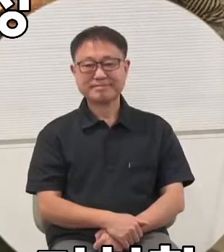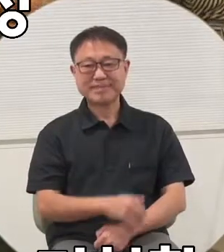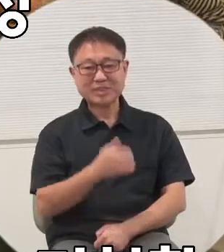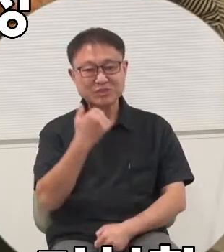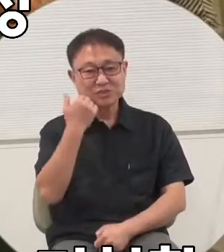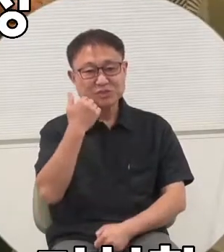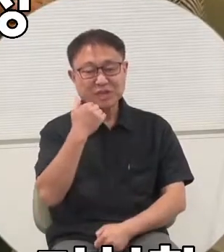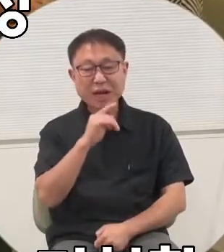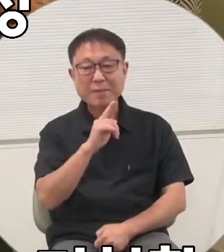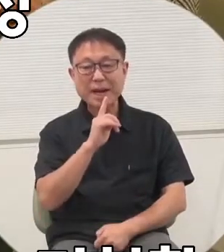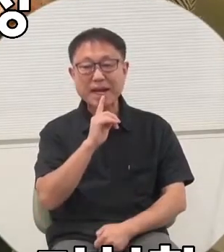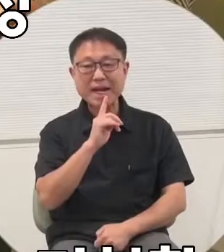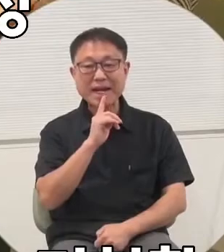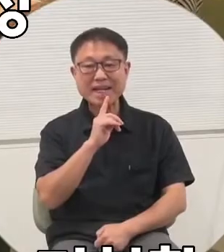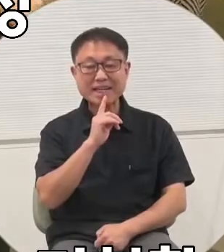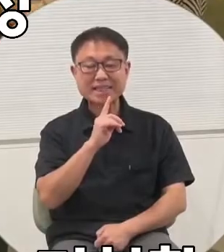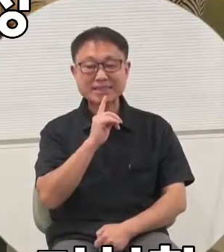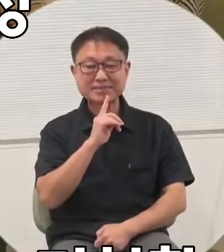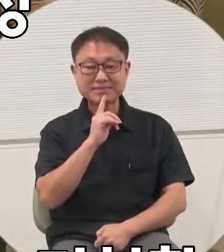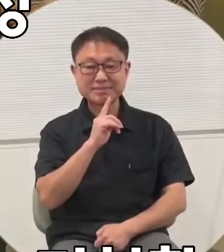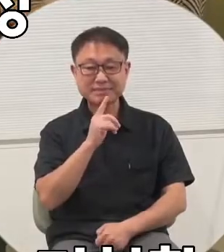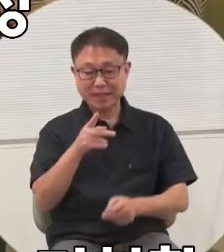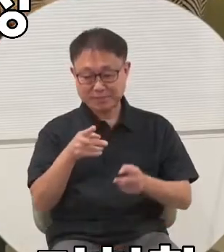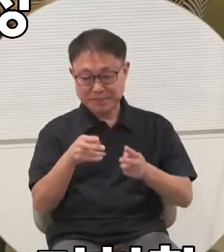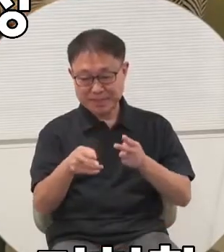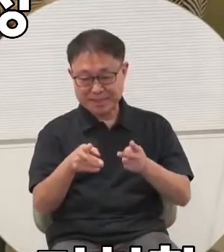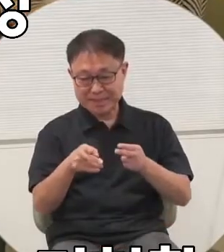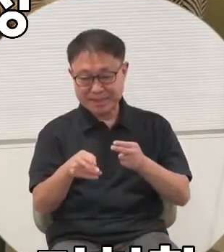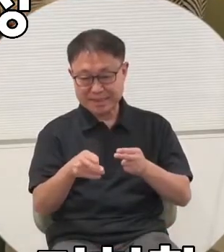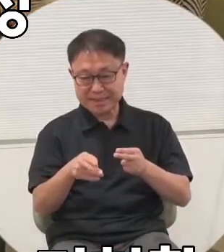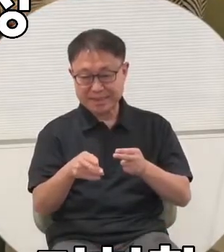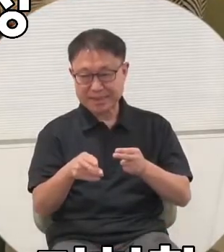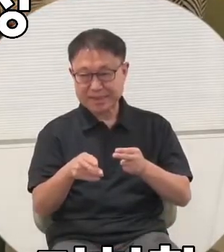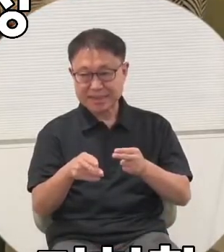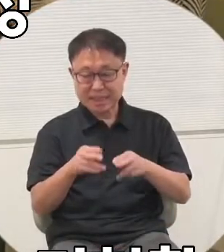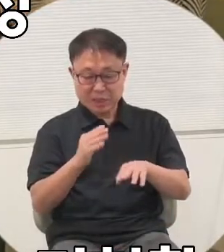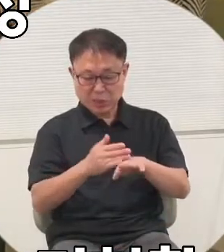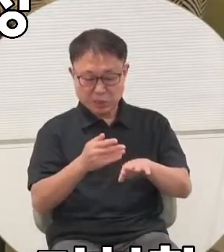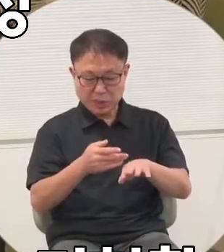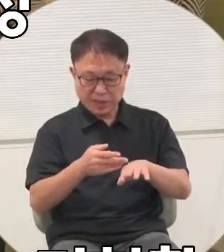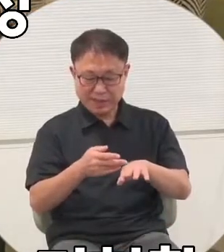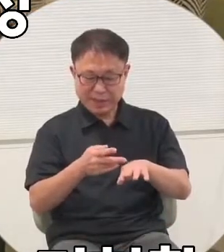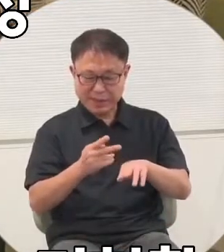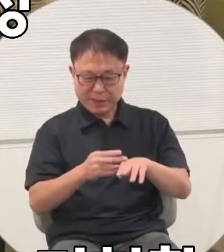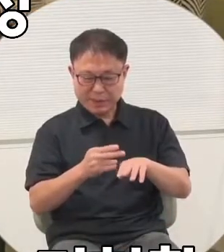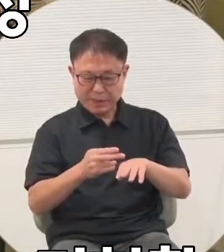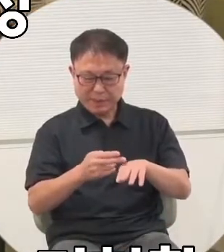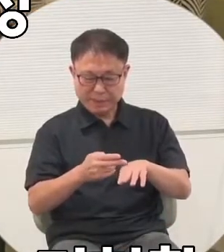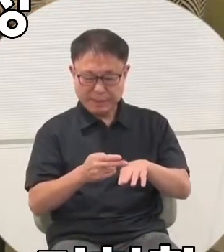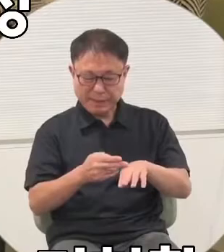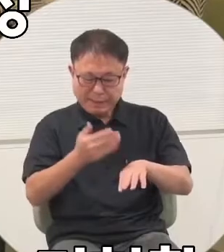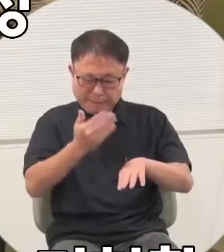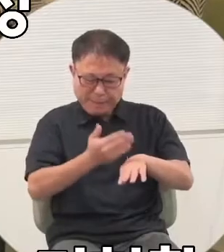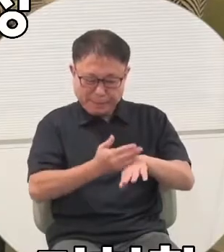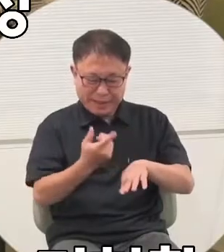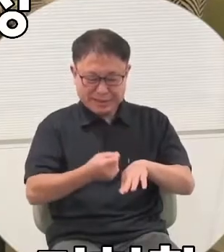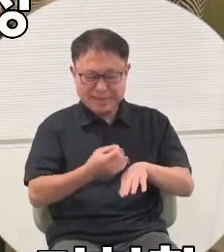누군가 그랬다고 하더라고요. 이 편집은 손을 깎는 손목을 깎는 그런 일이라고 아주